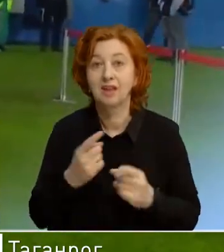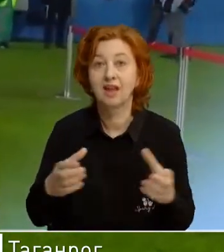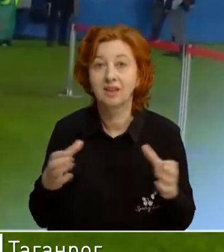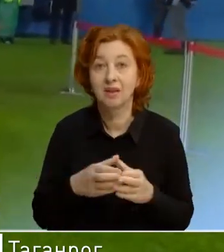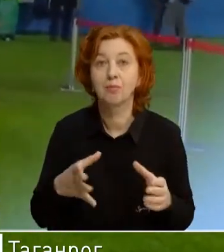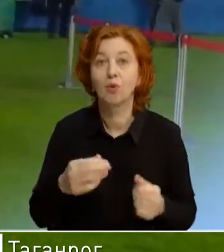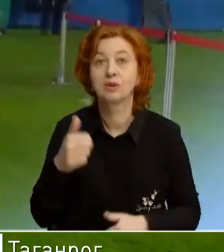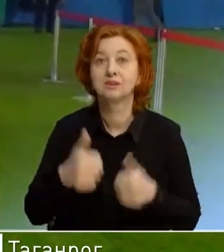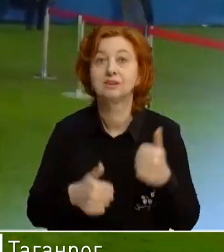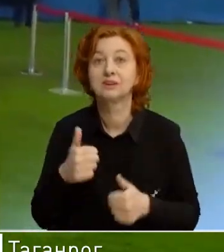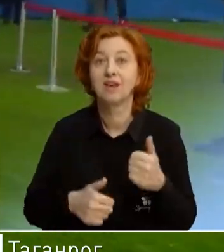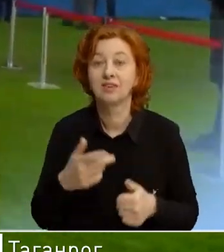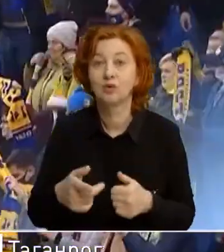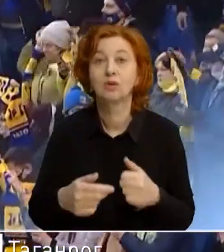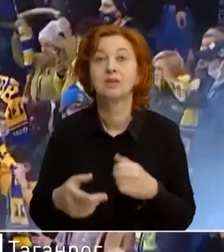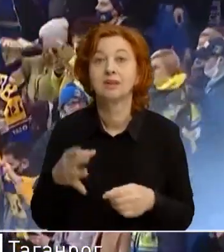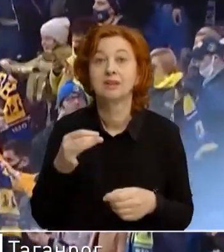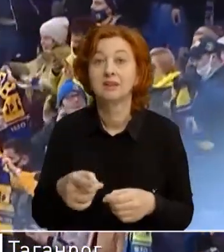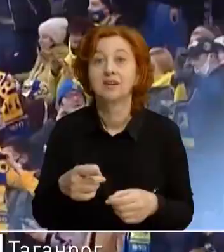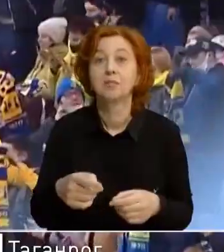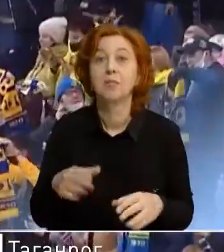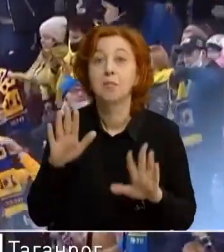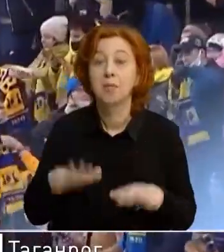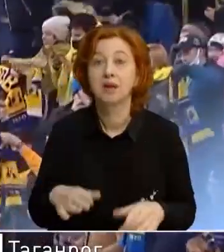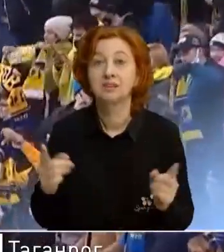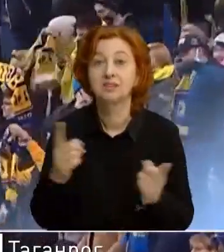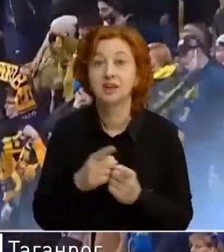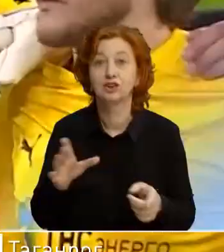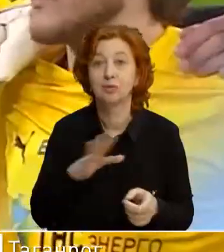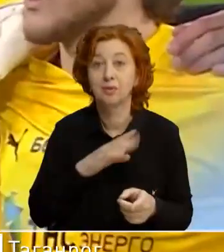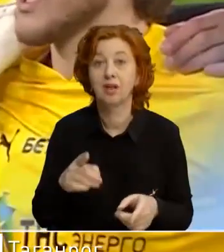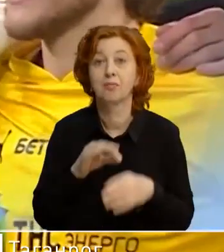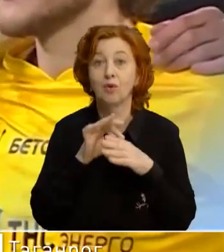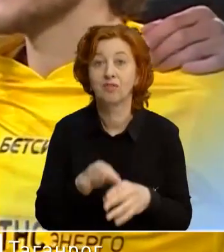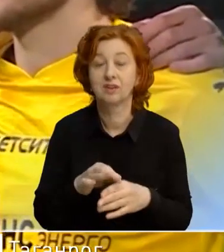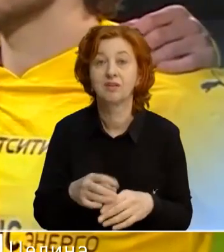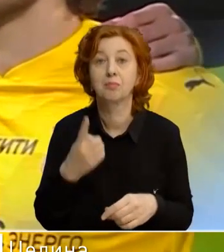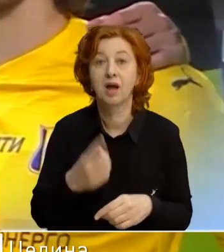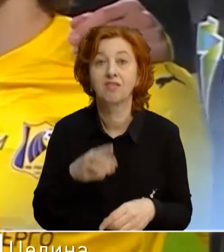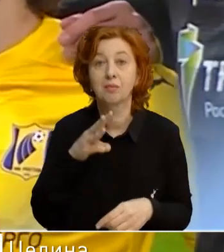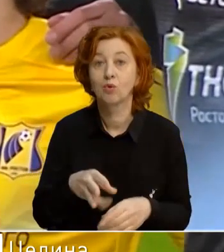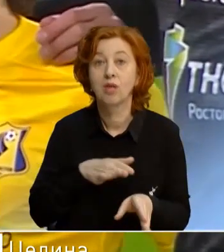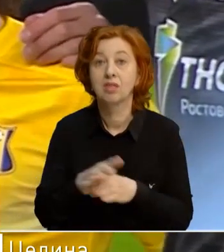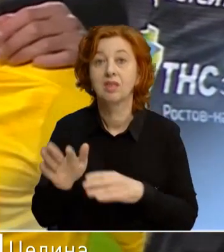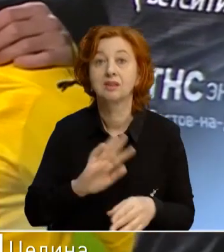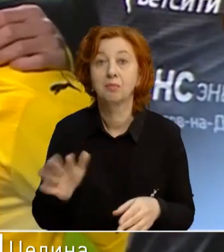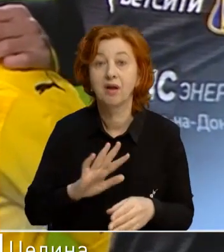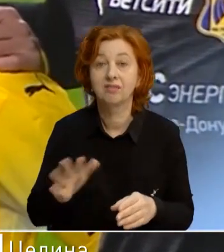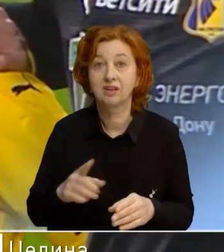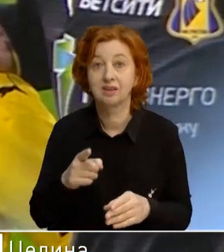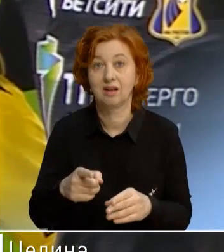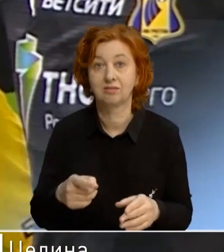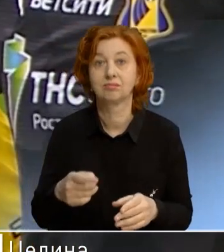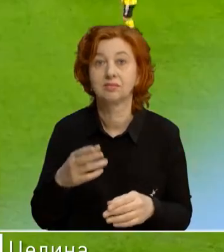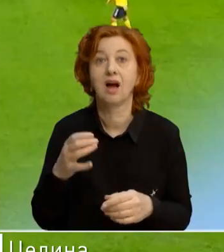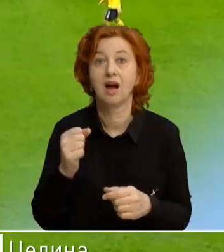по сравнению с матчем против Ротора. Вместо Хаджикадунича, Гиговича и Байрамяна с первых минут появились Поярков, Хашимота, Алмквист